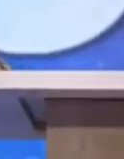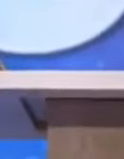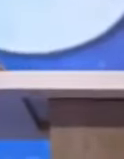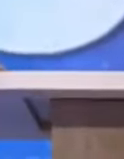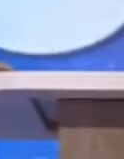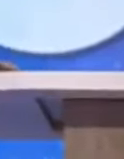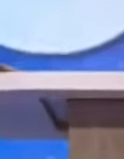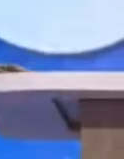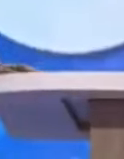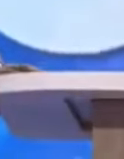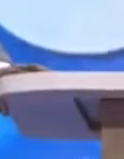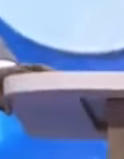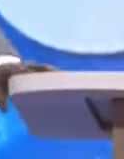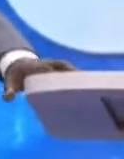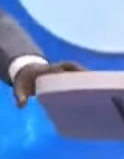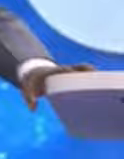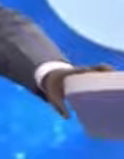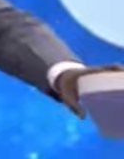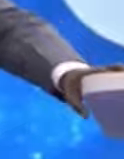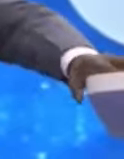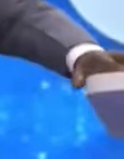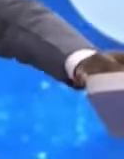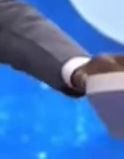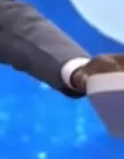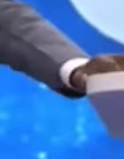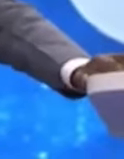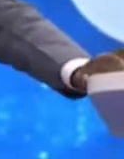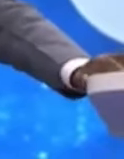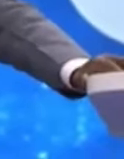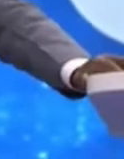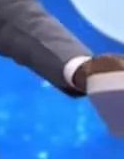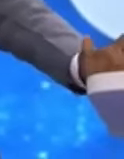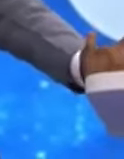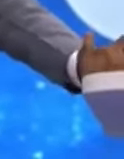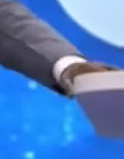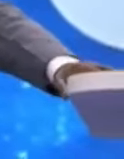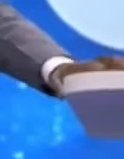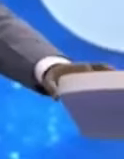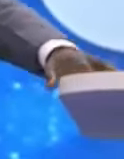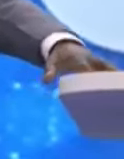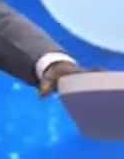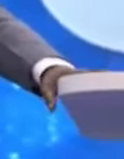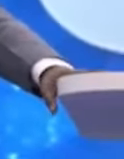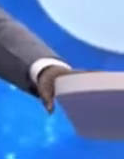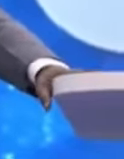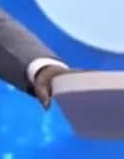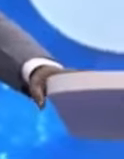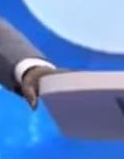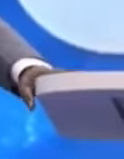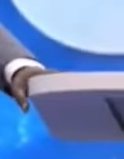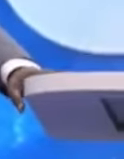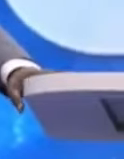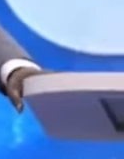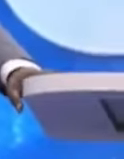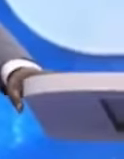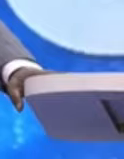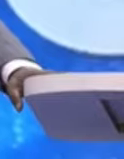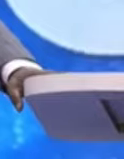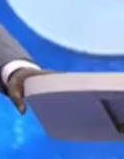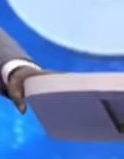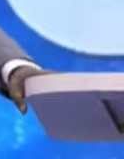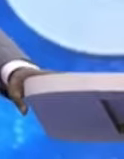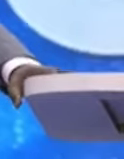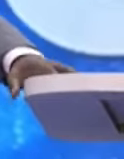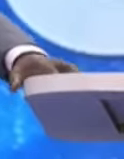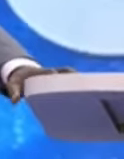n'utilise pas le miracle pour substituer la repentance o j'ai la guérison déjà et di que